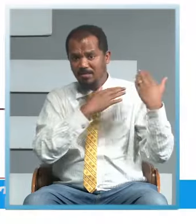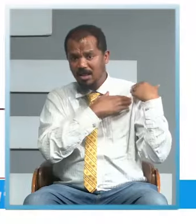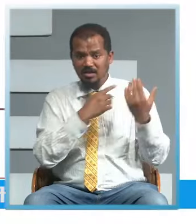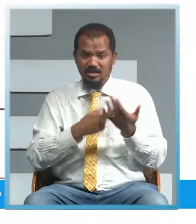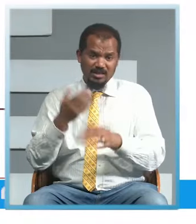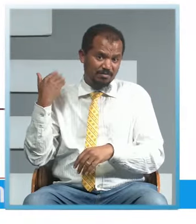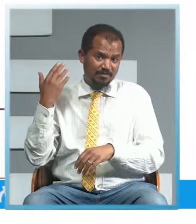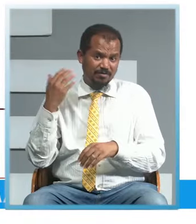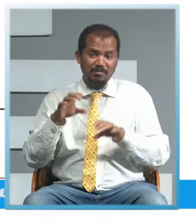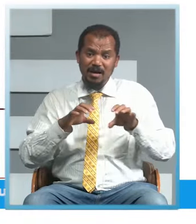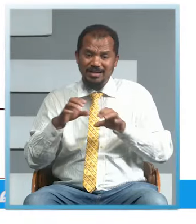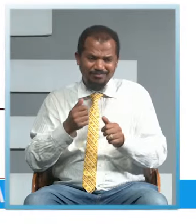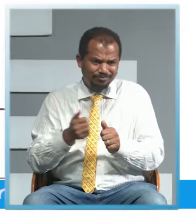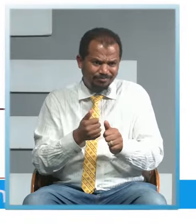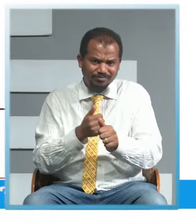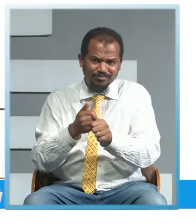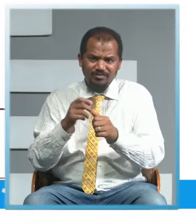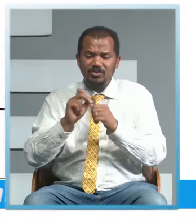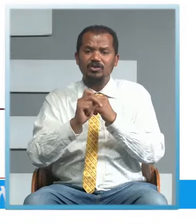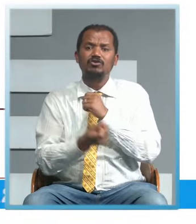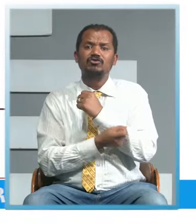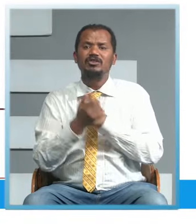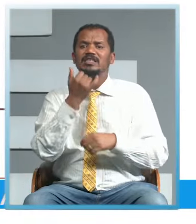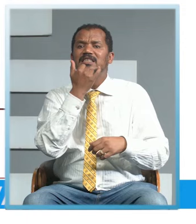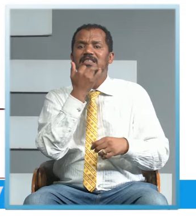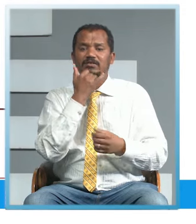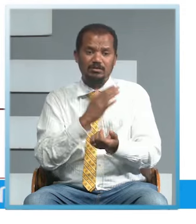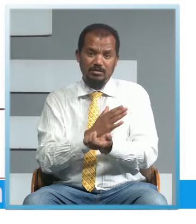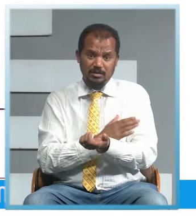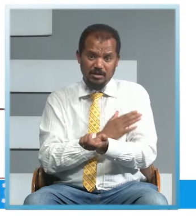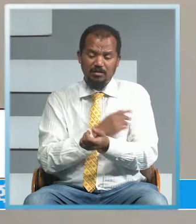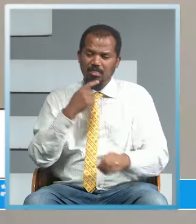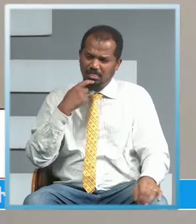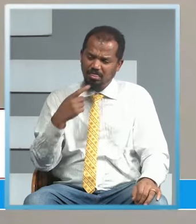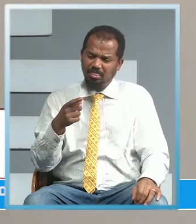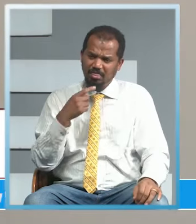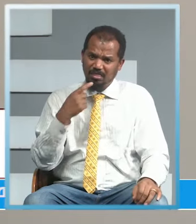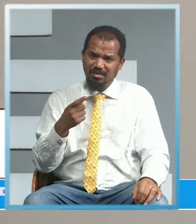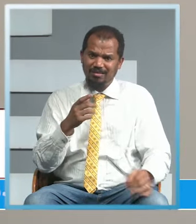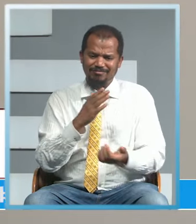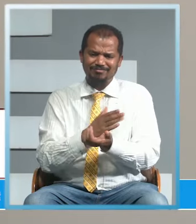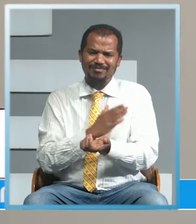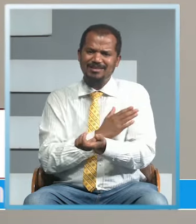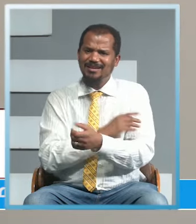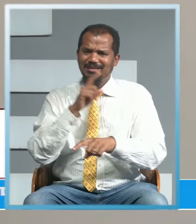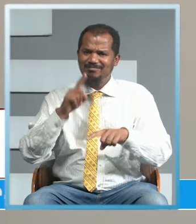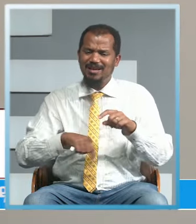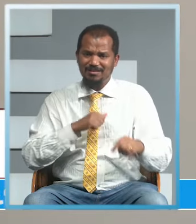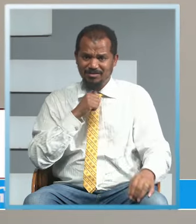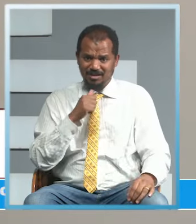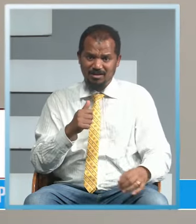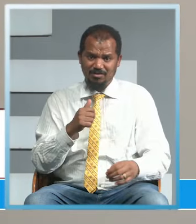ወሰደ። ባለስልጣኑ ከዚህ በፊት ባደረገው ክትትል ድርጅቶቹ ጥፋታቸውን እንዲያስተካክሉ ቢነገራቸውም